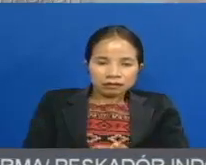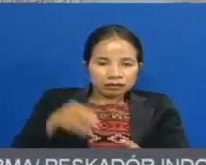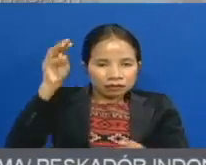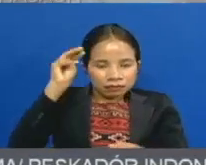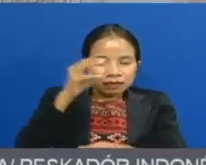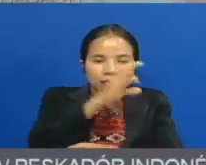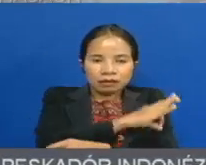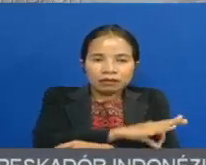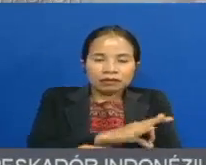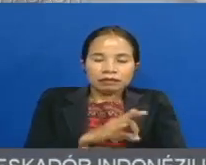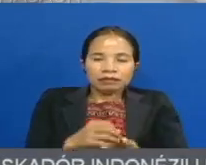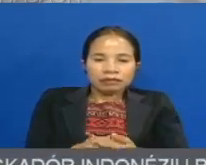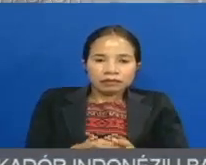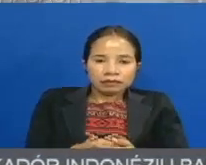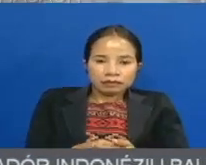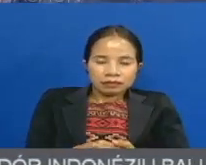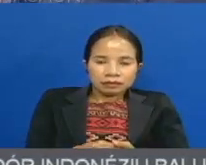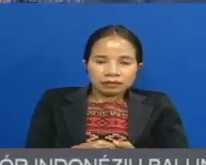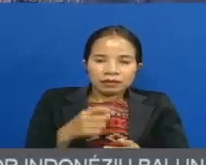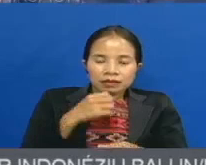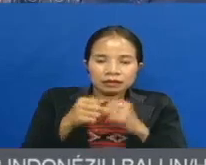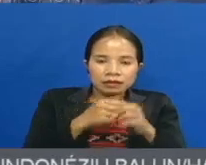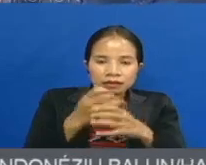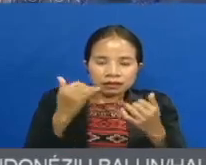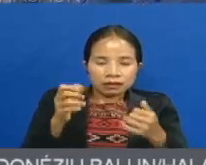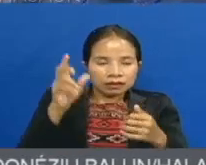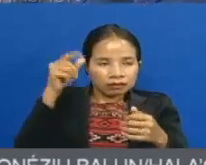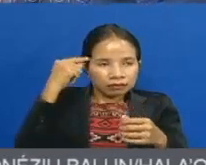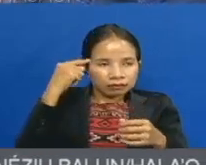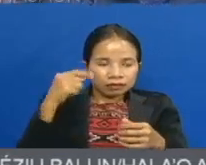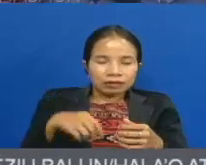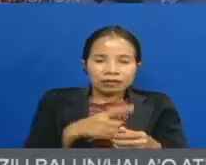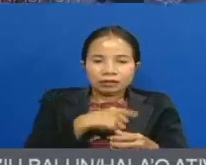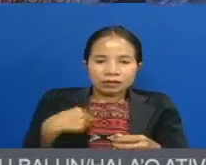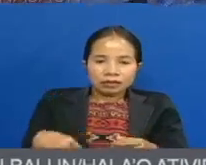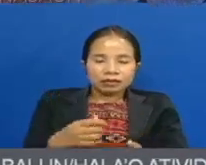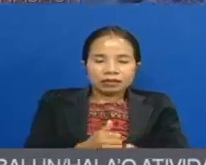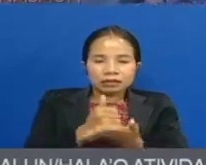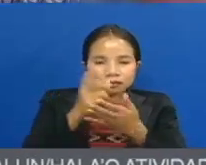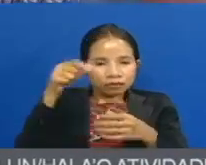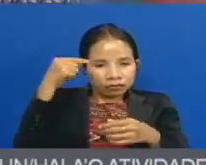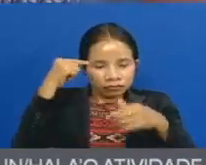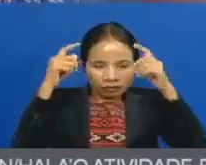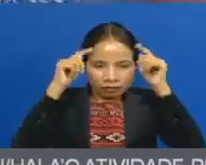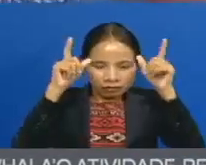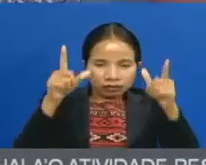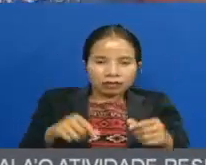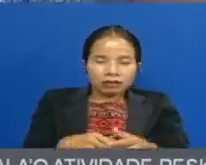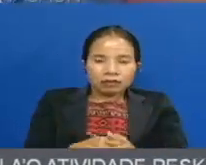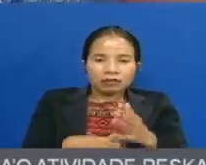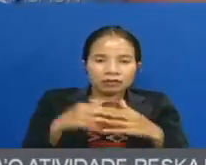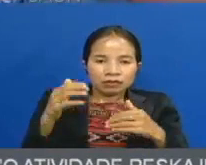Ministro de Defesa Filmino Paixão de Jesus Ateten, Tinangne, Governo China se apoia o Governo Timor-Leste, onde